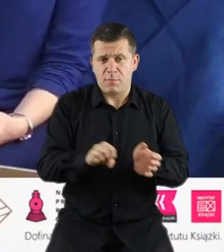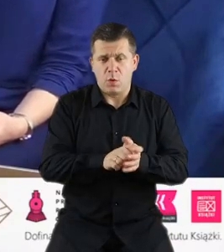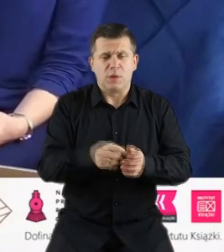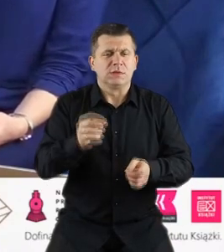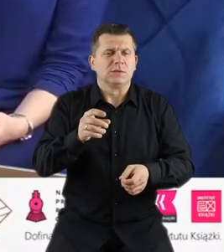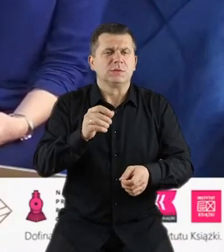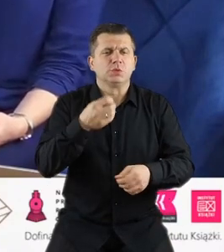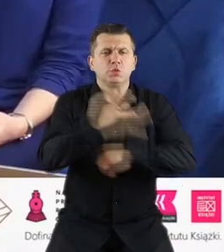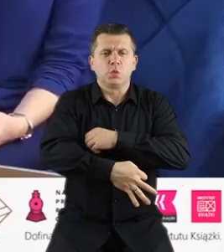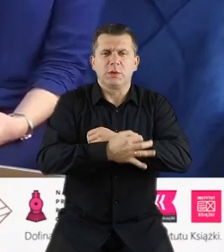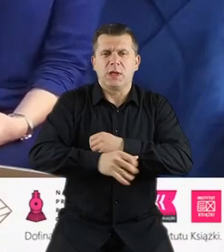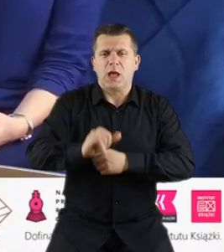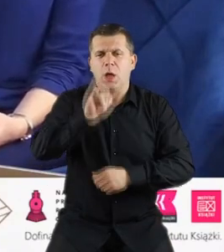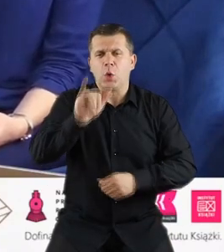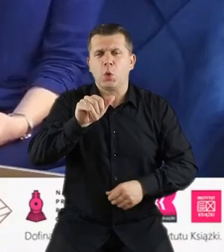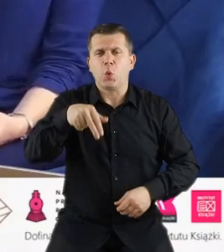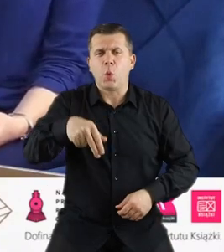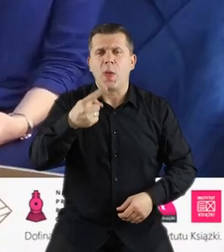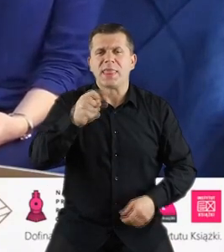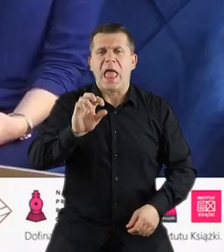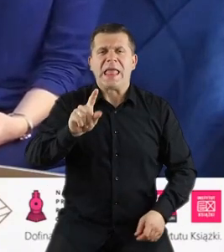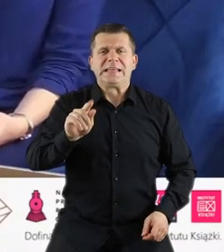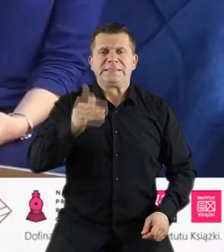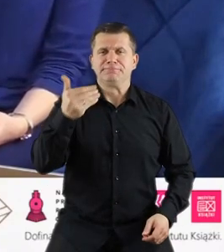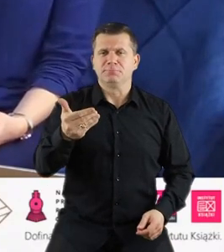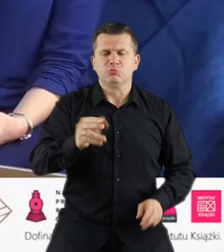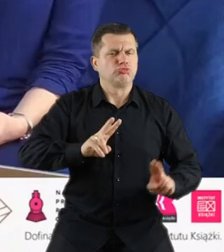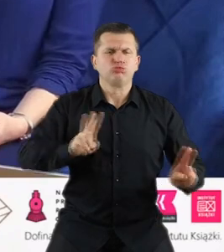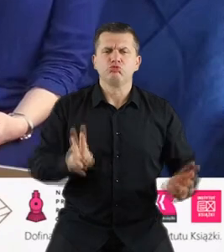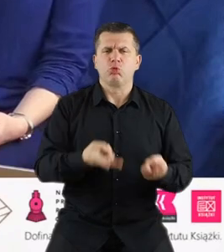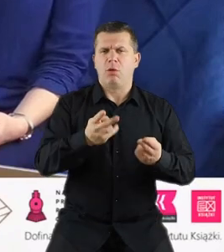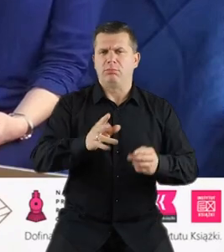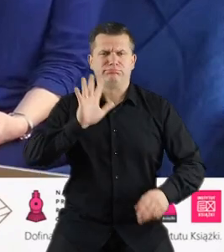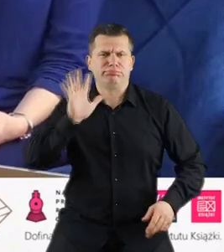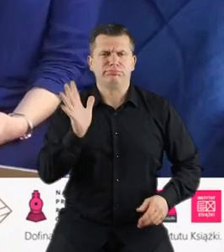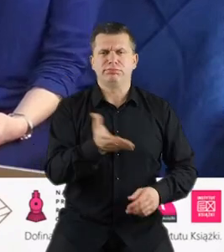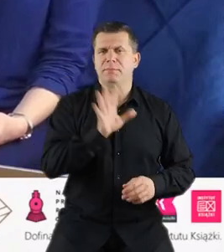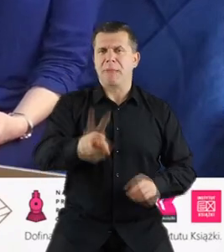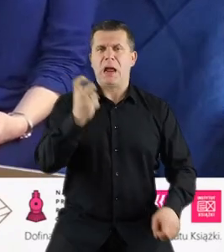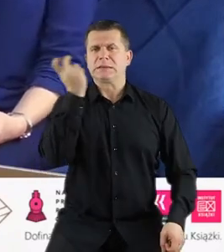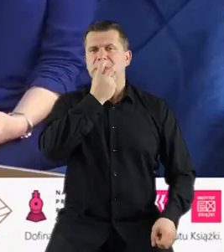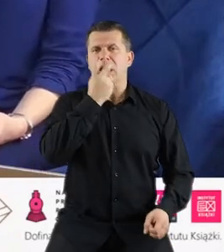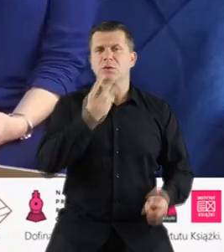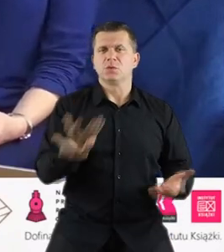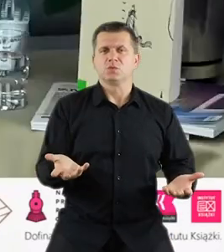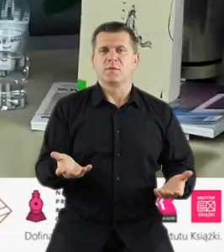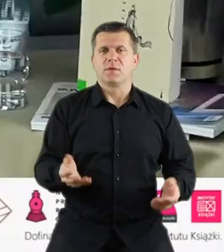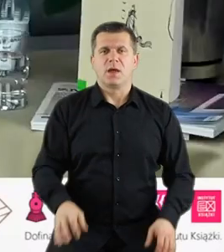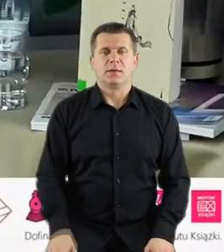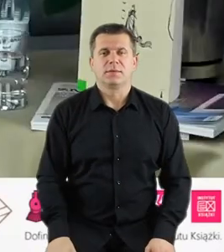studiów judaistycznych. Skąd te tak rozległe i różnorodne zainteresowania?